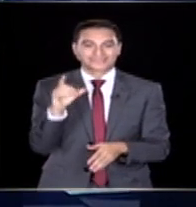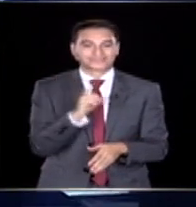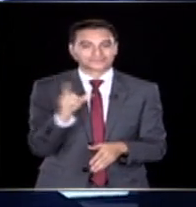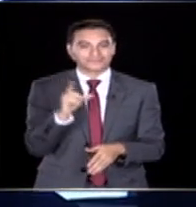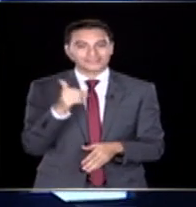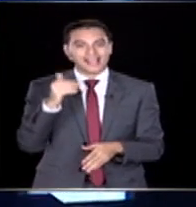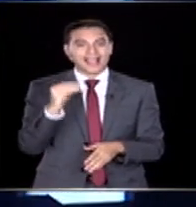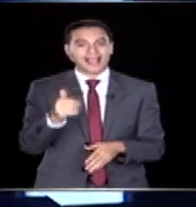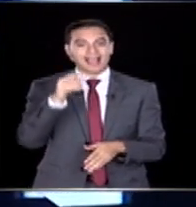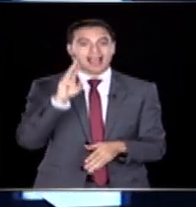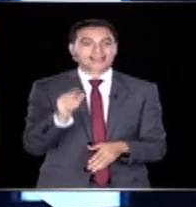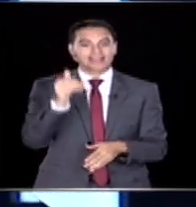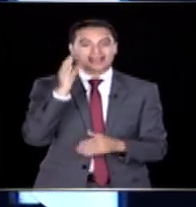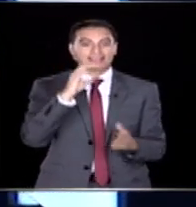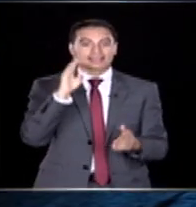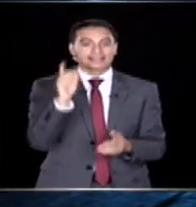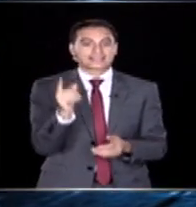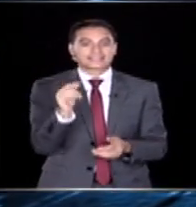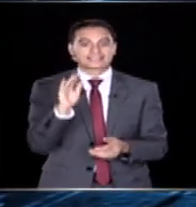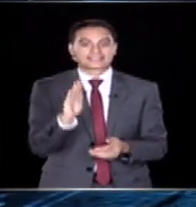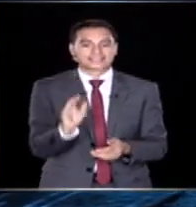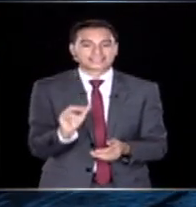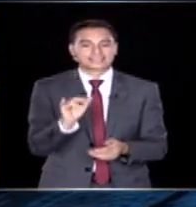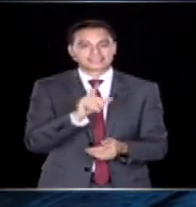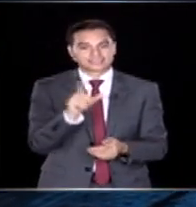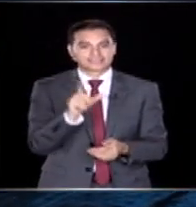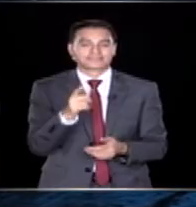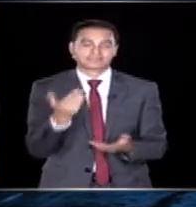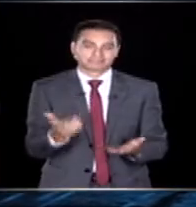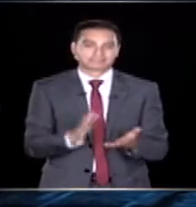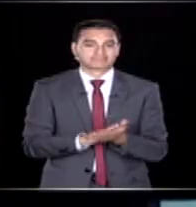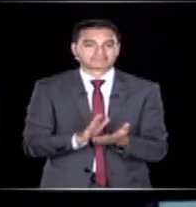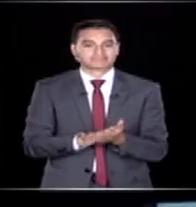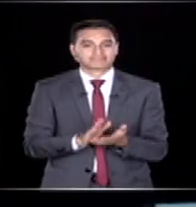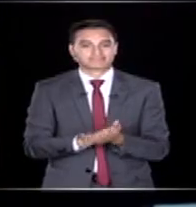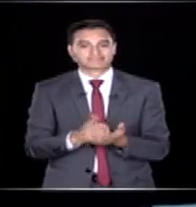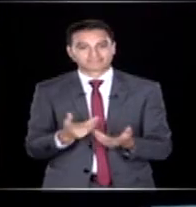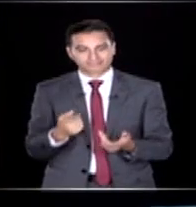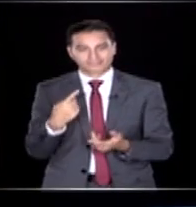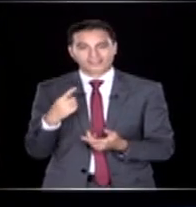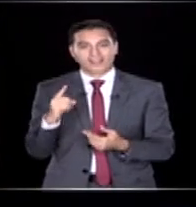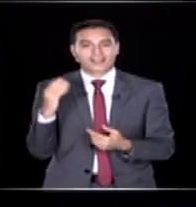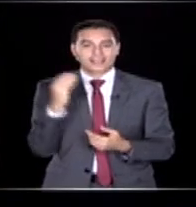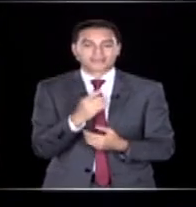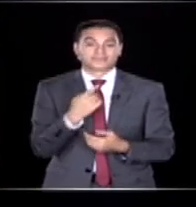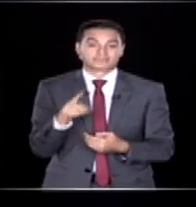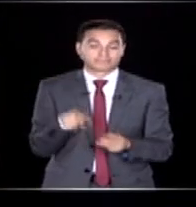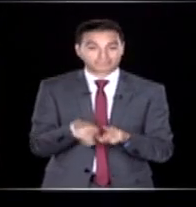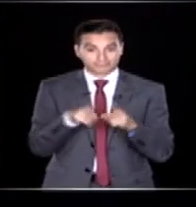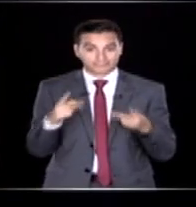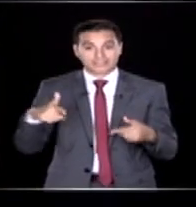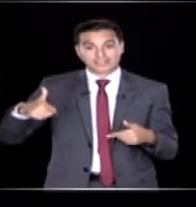محمود ومصطفى أنقذكوا أحمد سليمان، هو ورانا أنقذوكوا. هي أجاثا كريستي. النتيجة